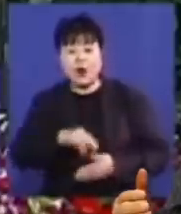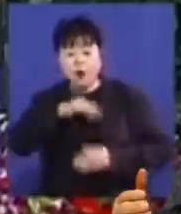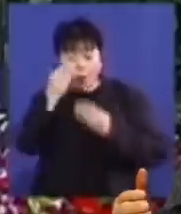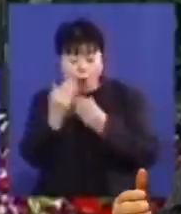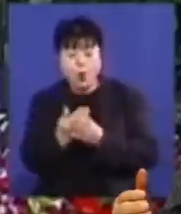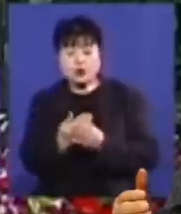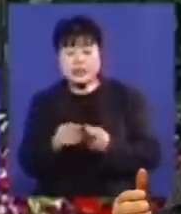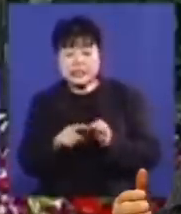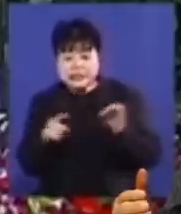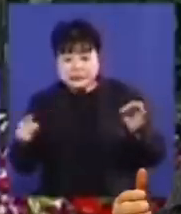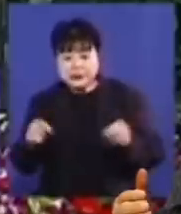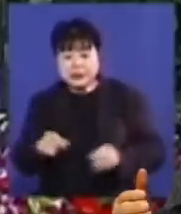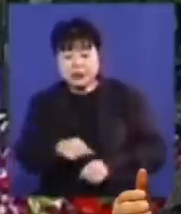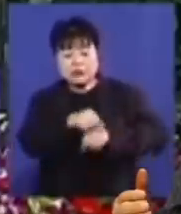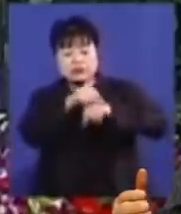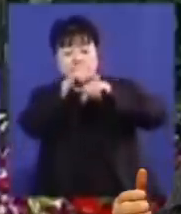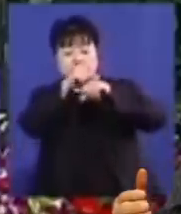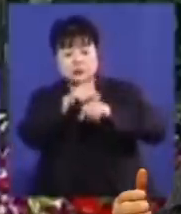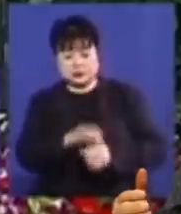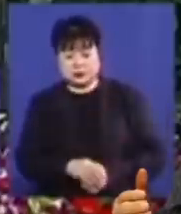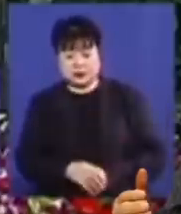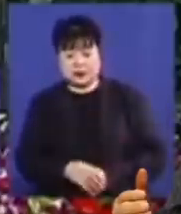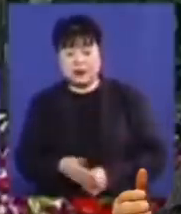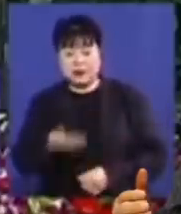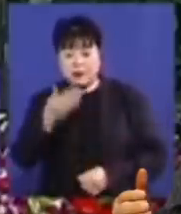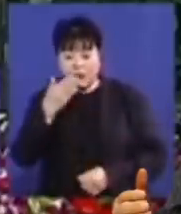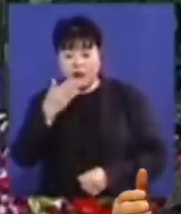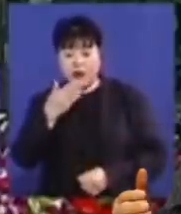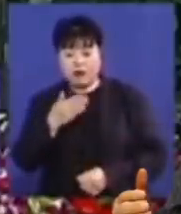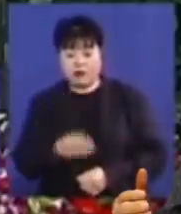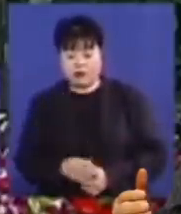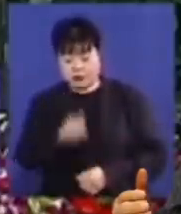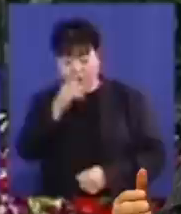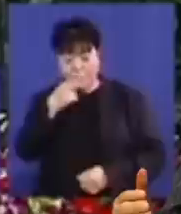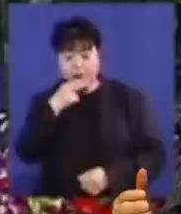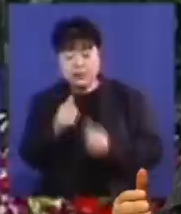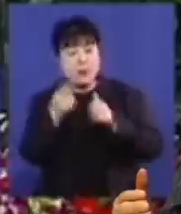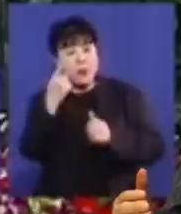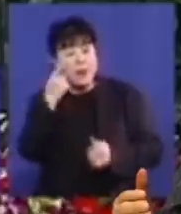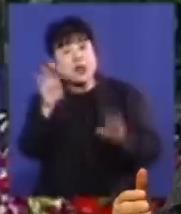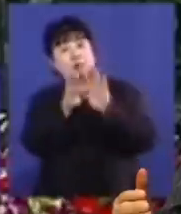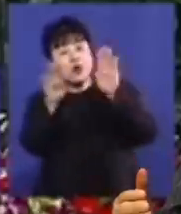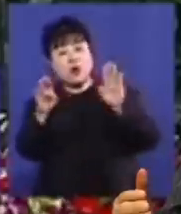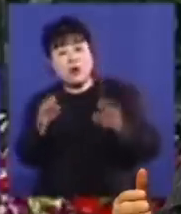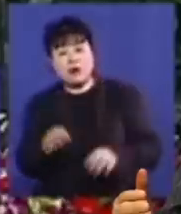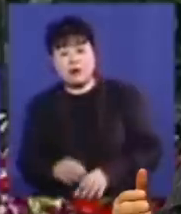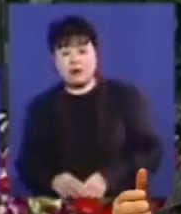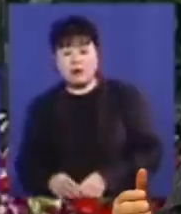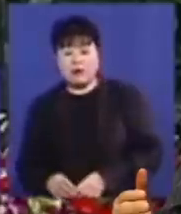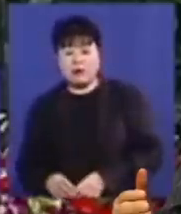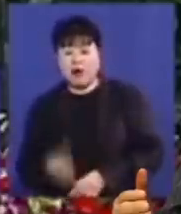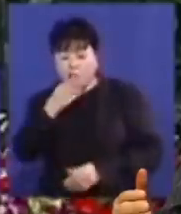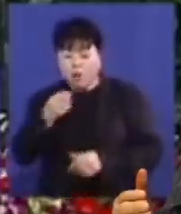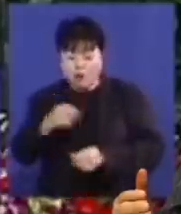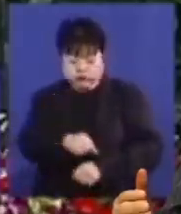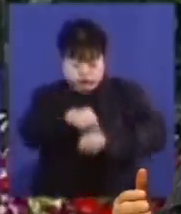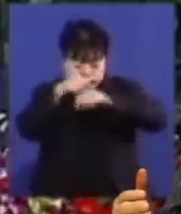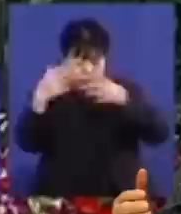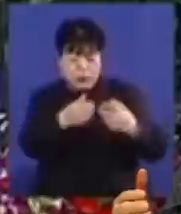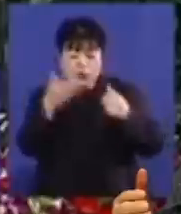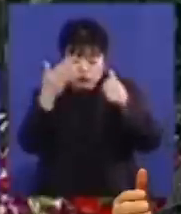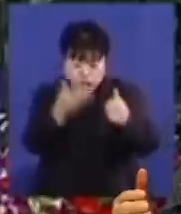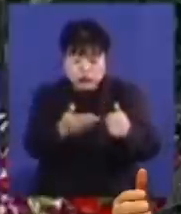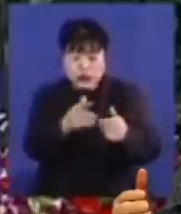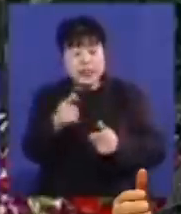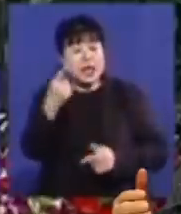창고에 들여 나의 집에 양식이 있게 하고 그것으로 나를 시험하여 내가 하늘 문을 열고 너희에게 복을 쌓을 곳이 없도록